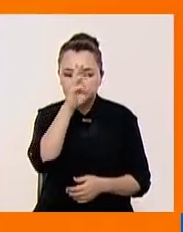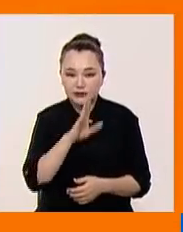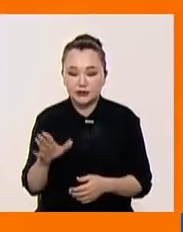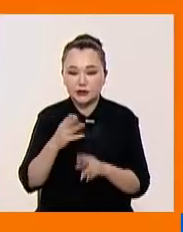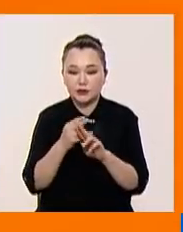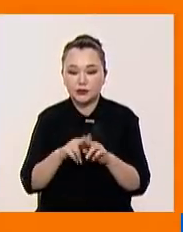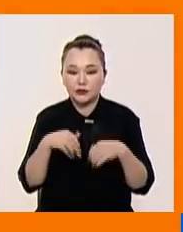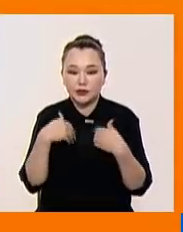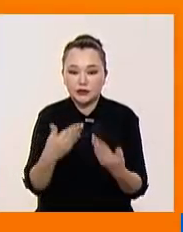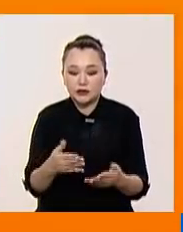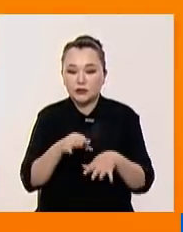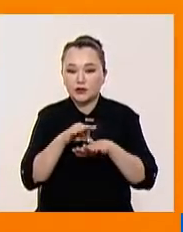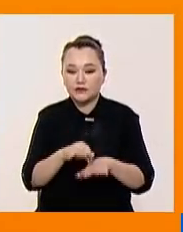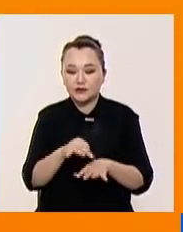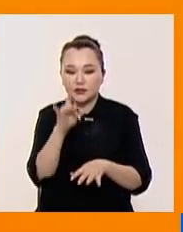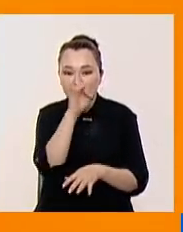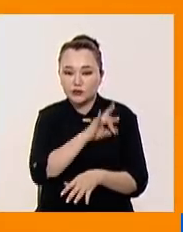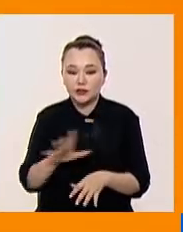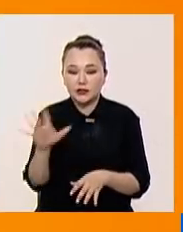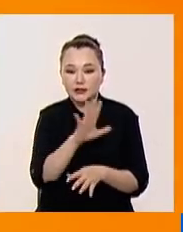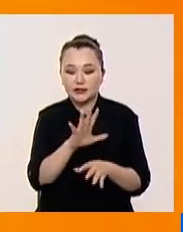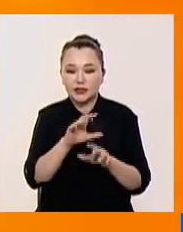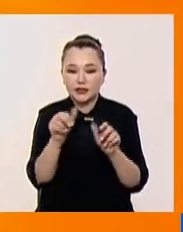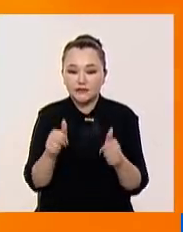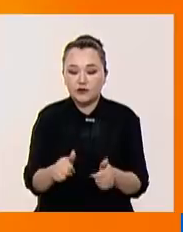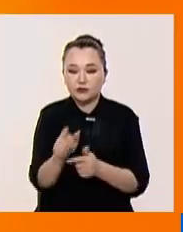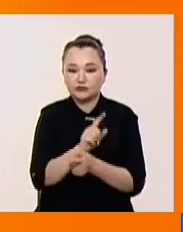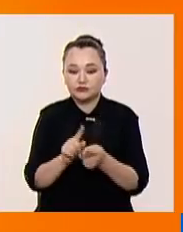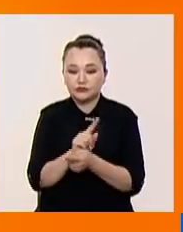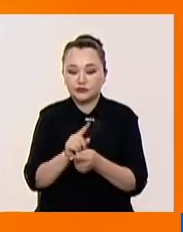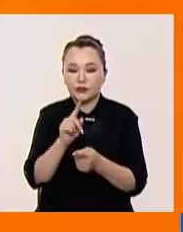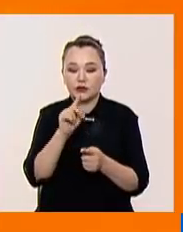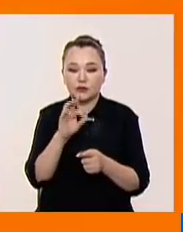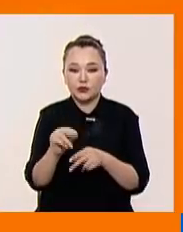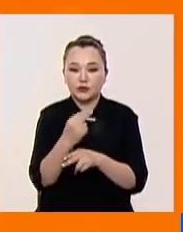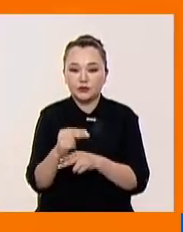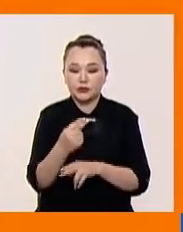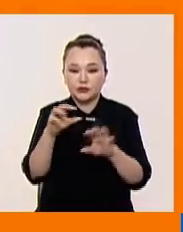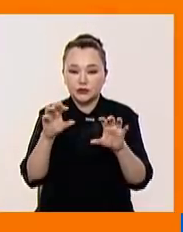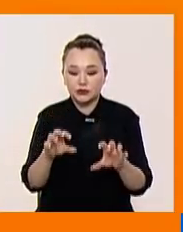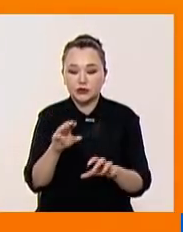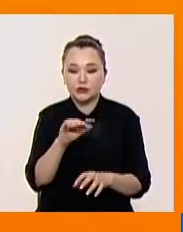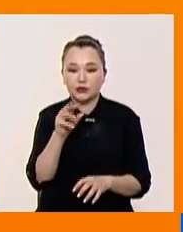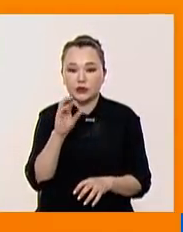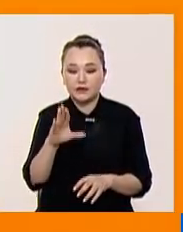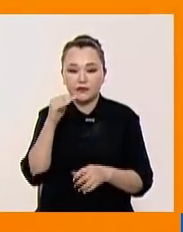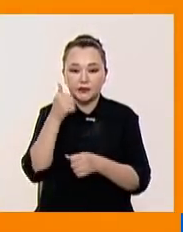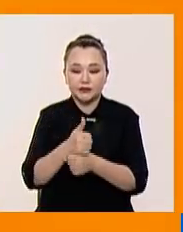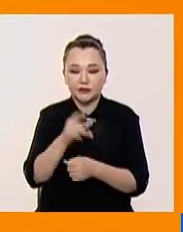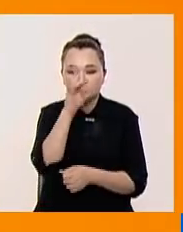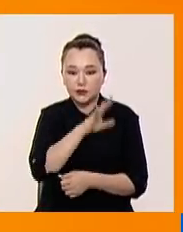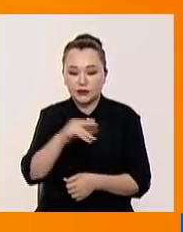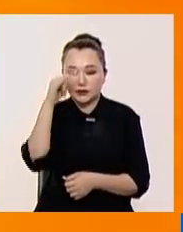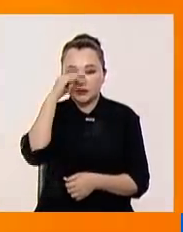поэтому предлагаю провести республиканский референдум по поправкам в Конституцию. Касым-Жомарт Токаев, президент